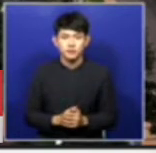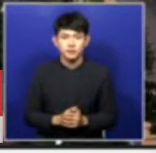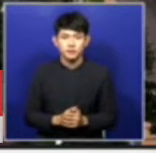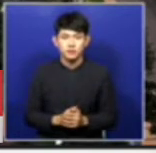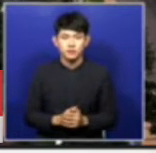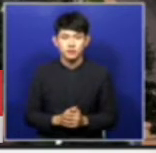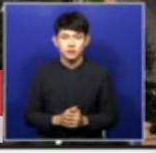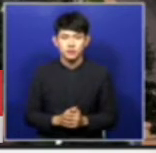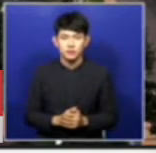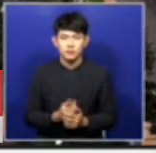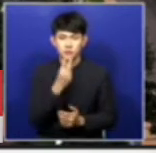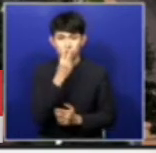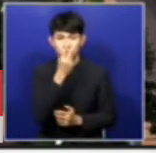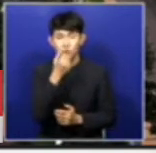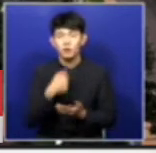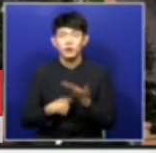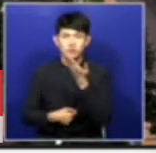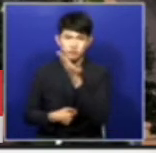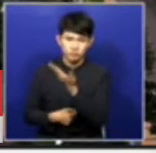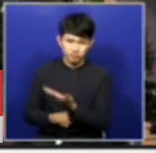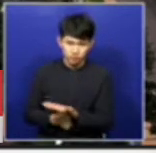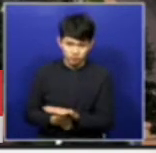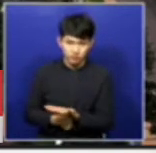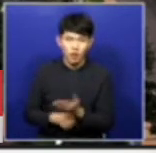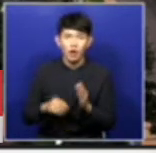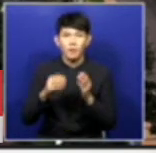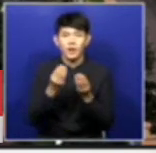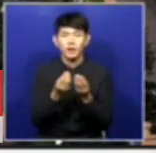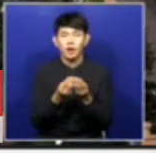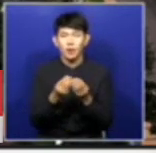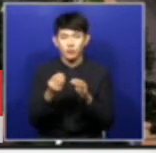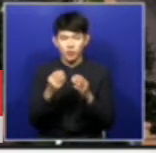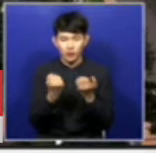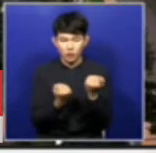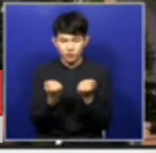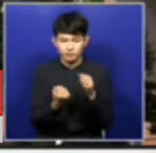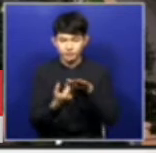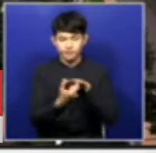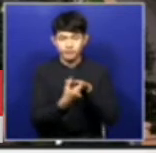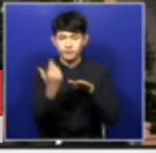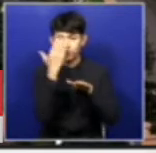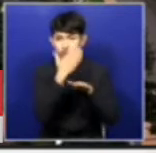อันนี้คือตัวเลขสวยที่ประมูลแล้วในรายงานว่า